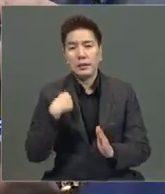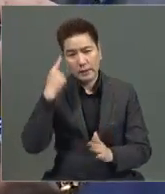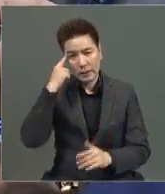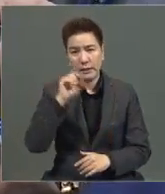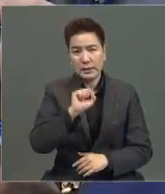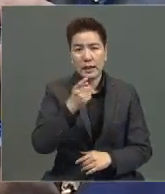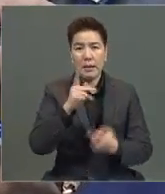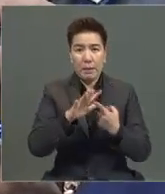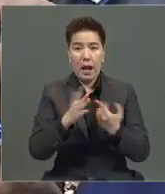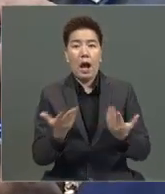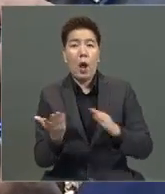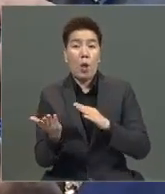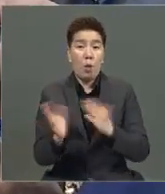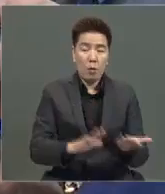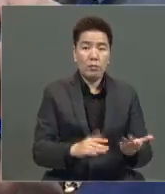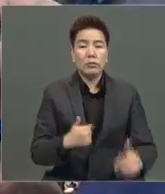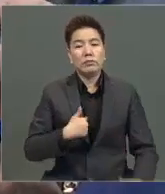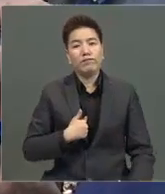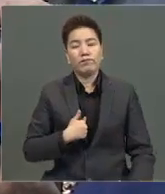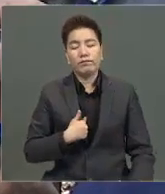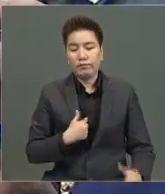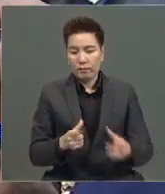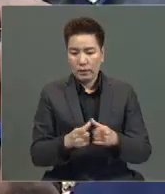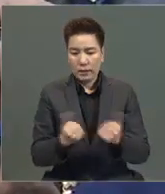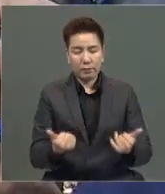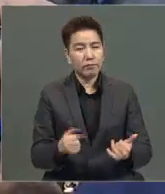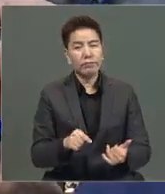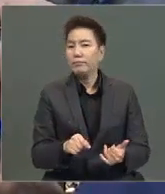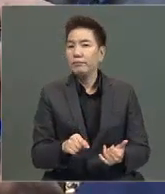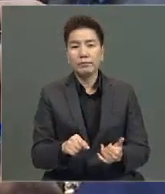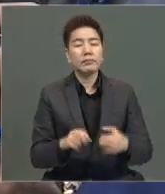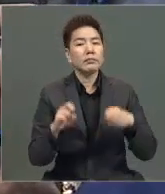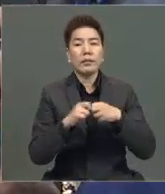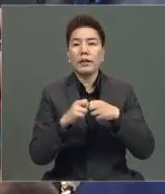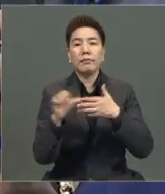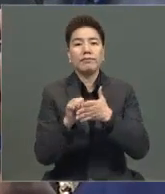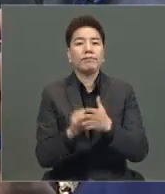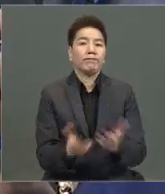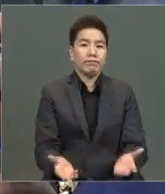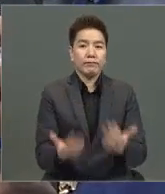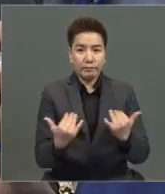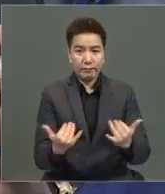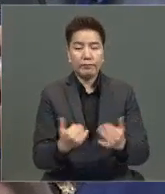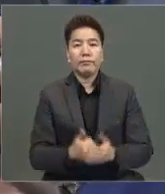ให้ยุบสภาส่วนตัวของคุณสุทินมองว่าเรื่องนี้น่าจะไม่สามารถแก้ปัญหาได้ค่ะ